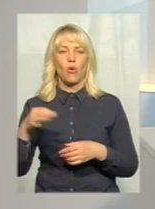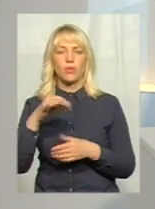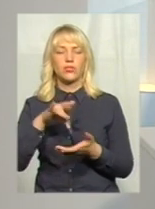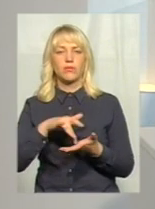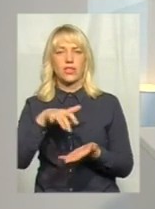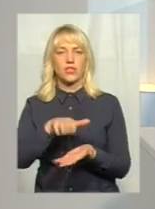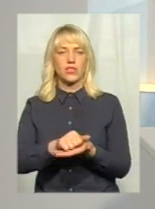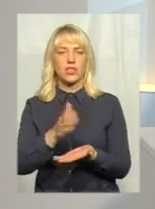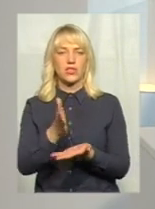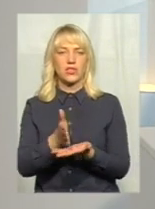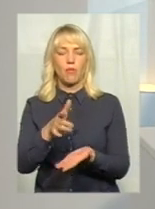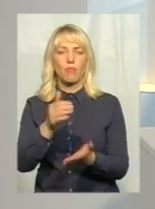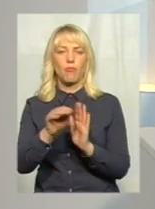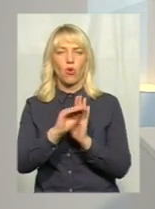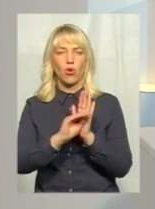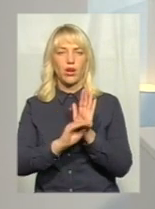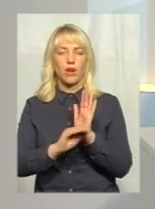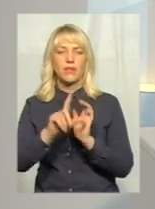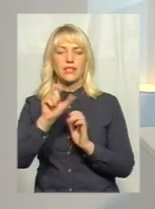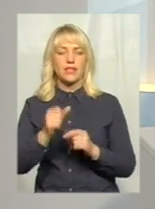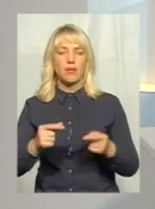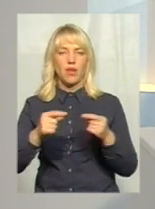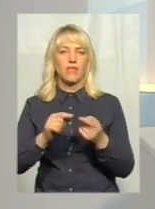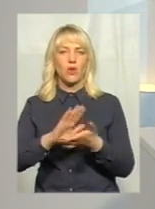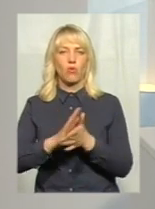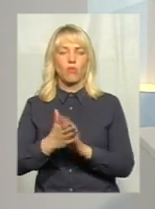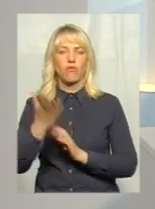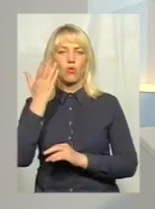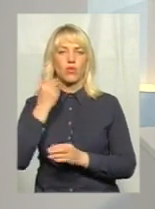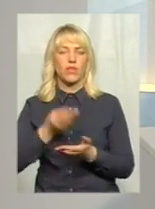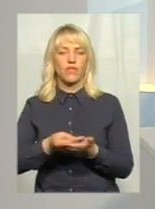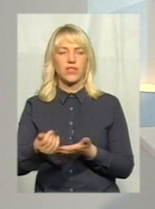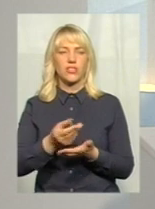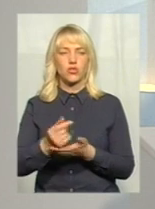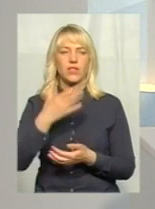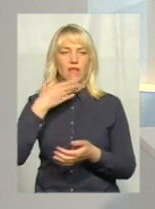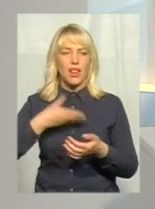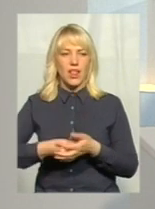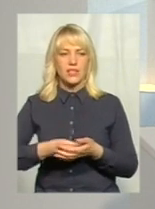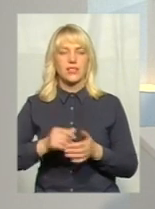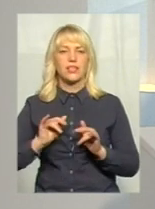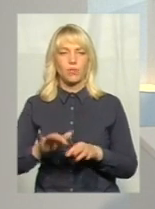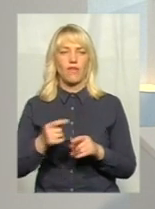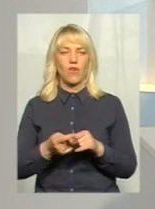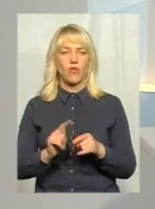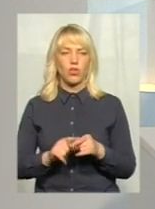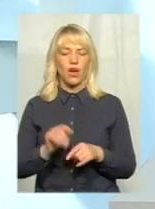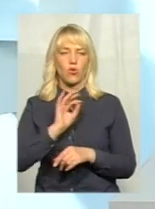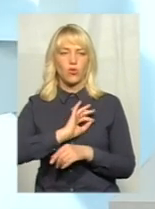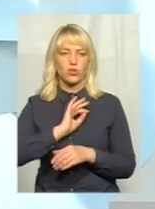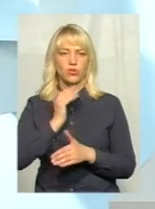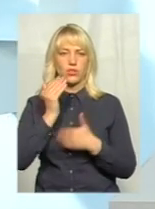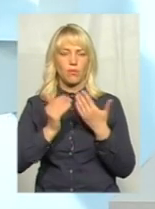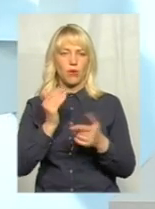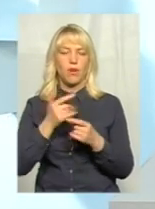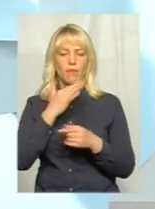зайнятості є програма, за певних умов, коли фінансується навіть власна справа. Вона користується попитом? Багато